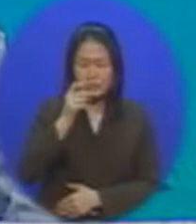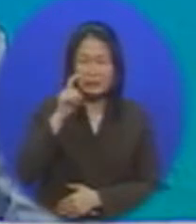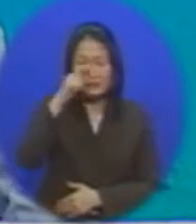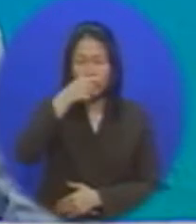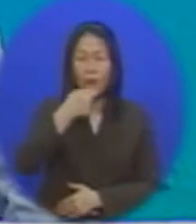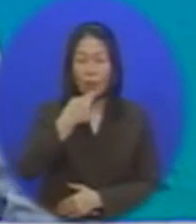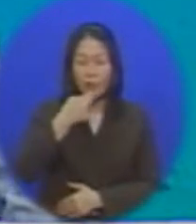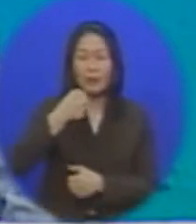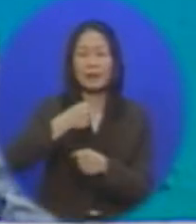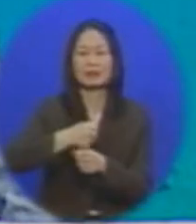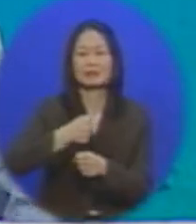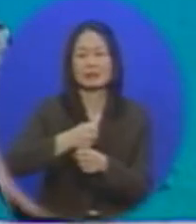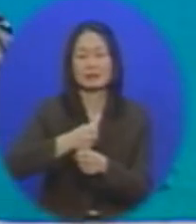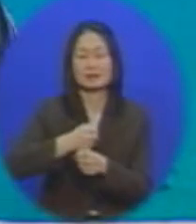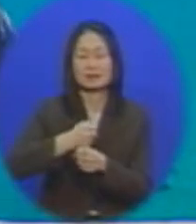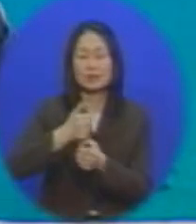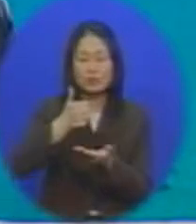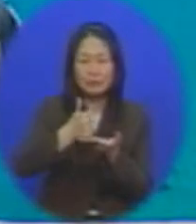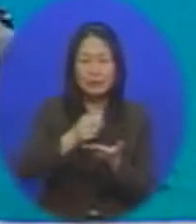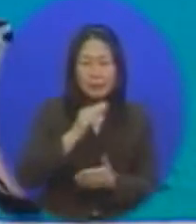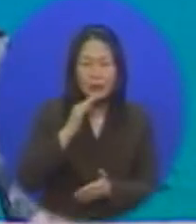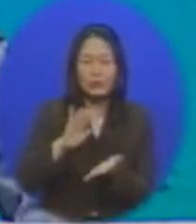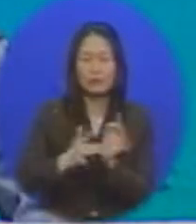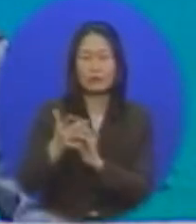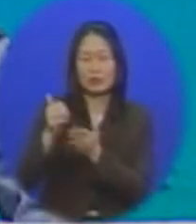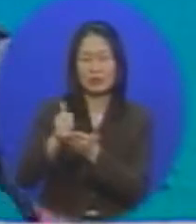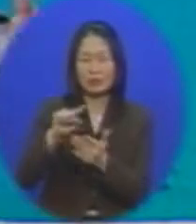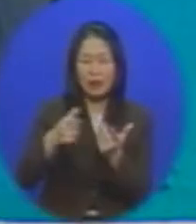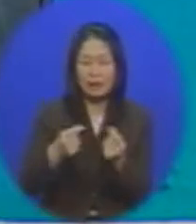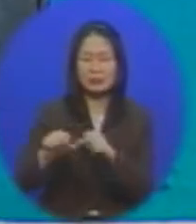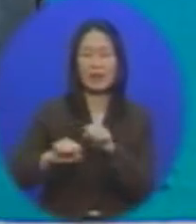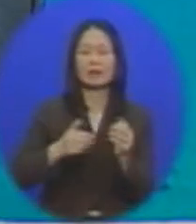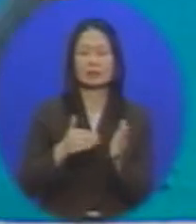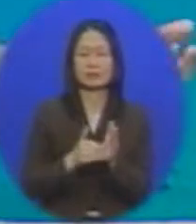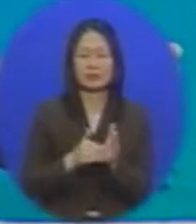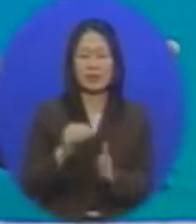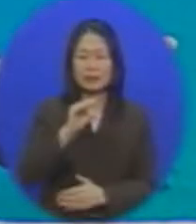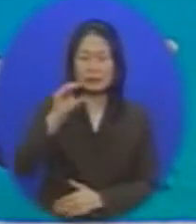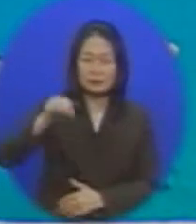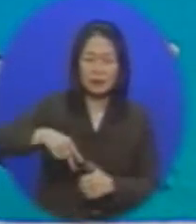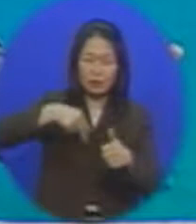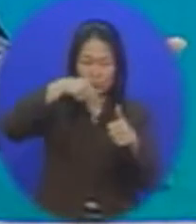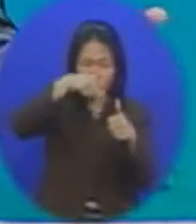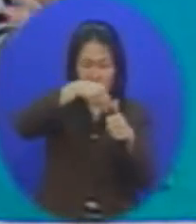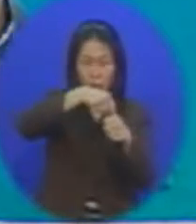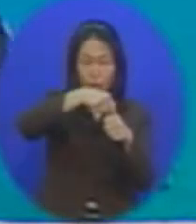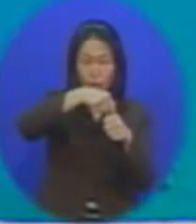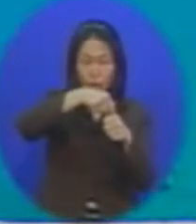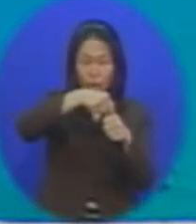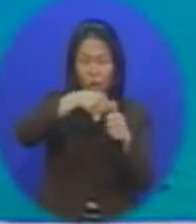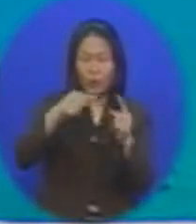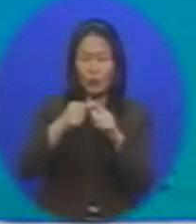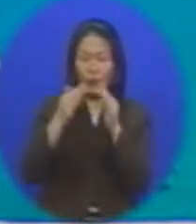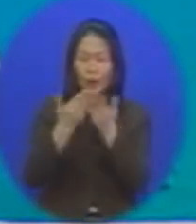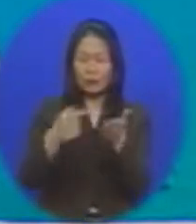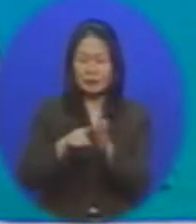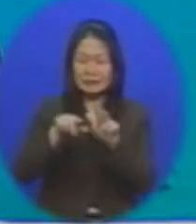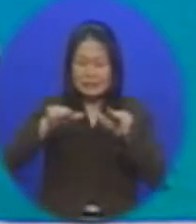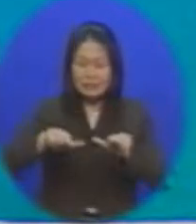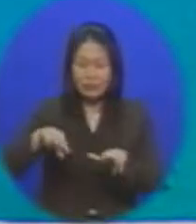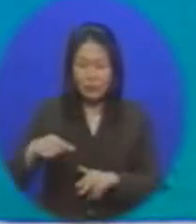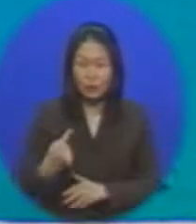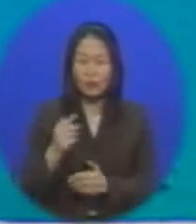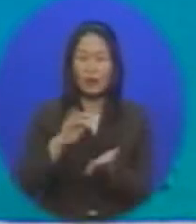분이 예수님이 세요 그걸 예수님이 그렇게 하셨어요 십자가에 죽으시고 그리고 교회를 위해서 지금도